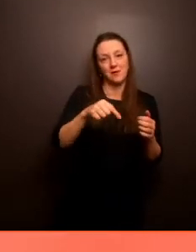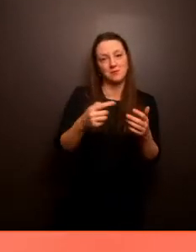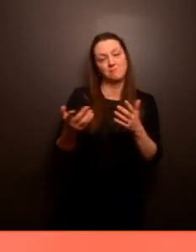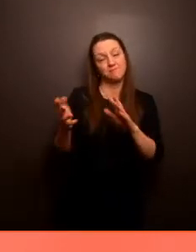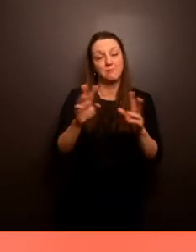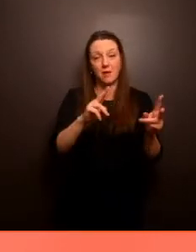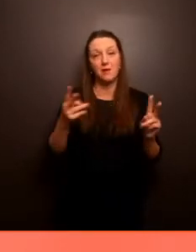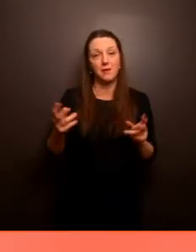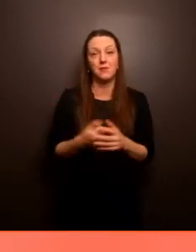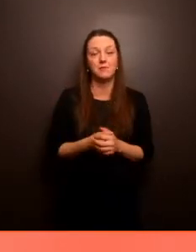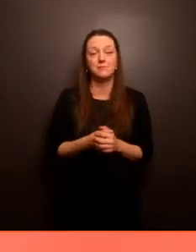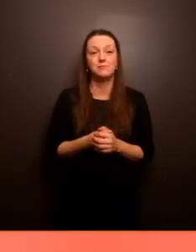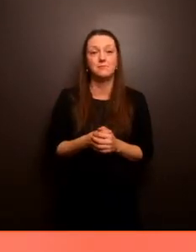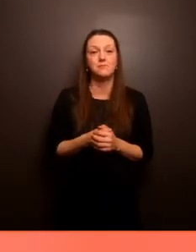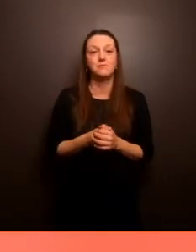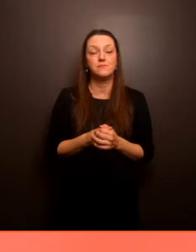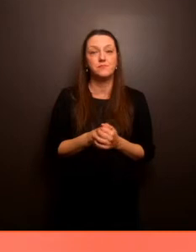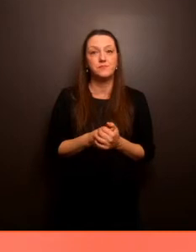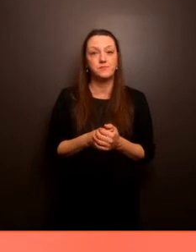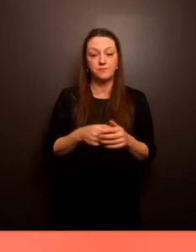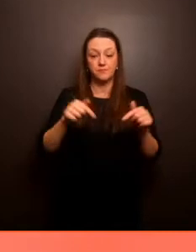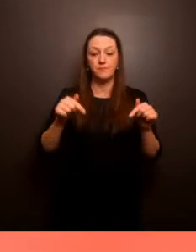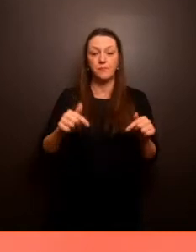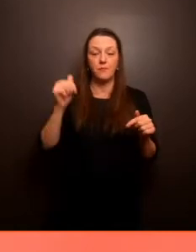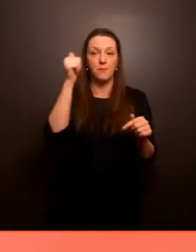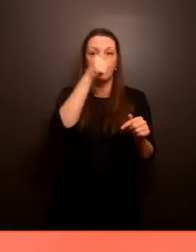Aga kindlasti on see aasta andnud ka